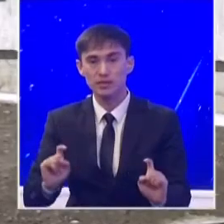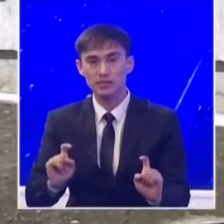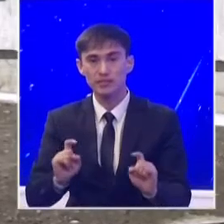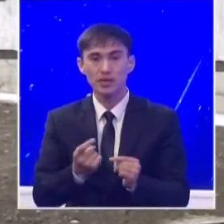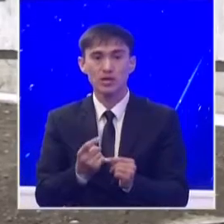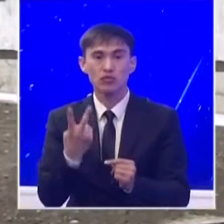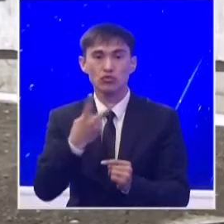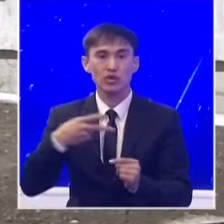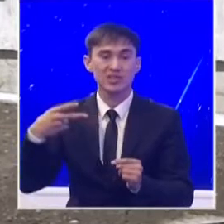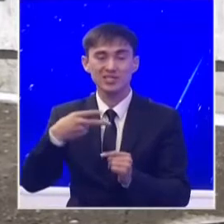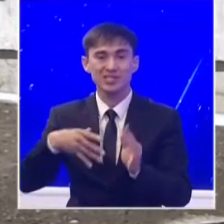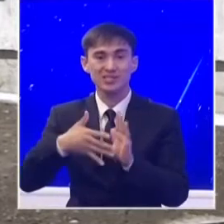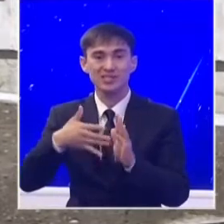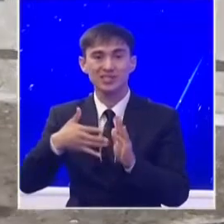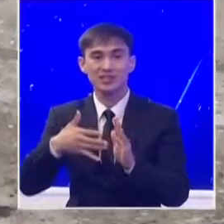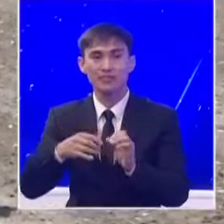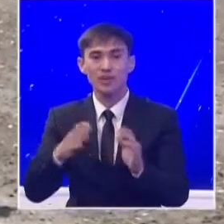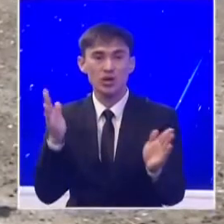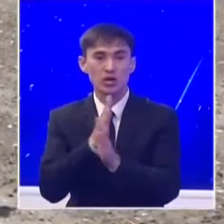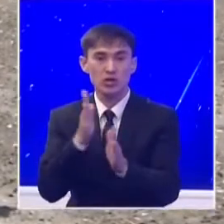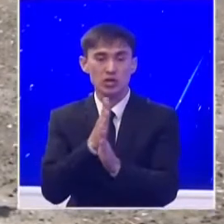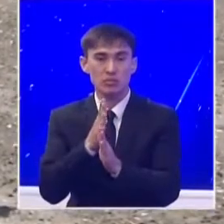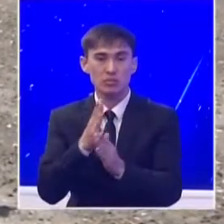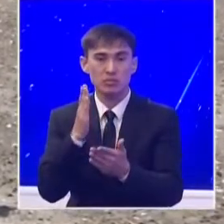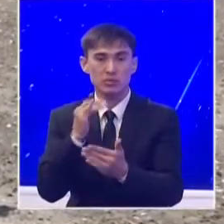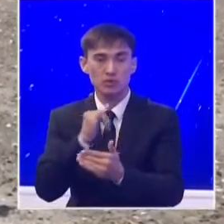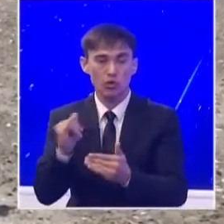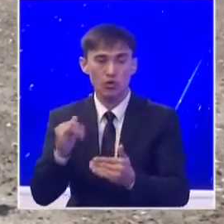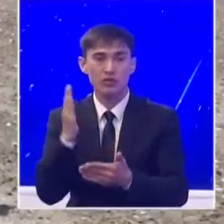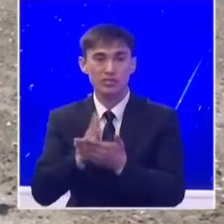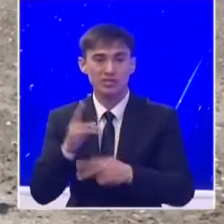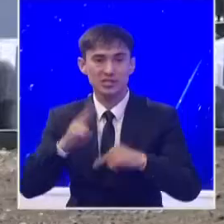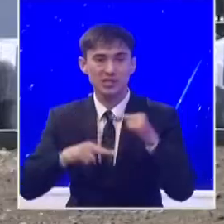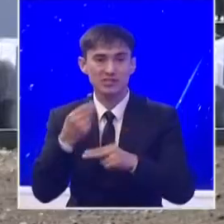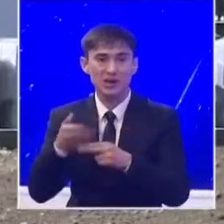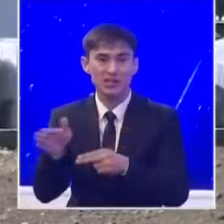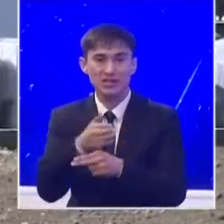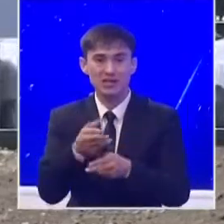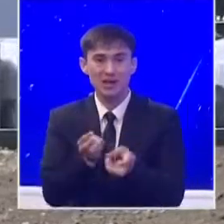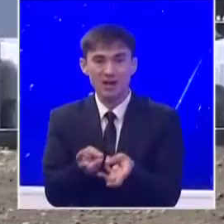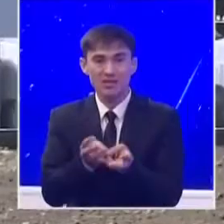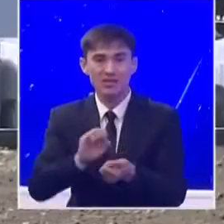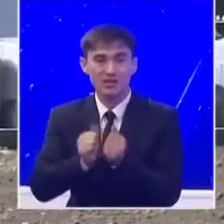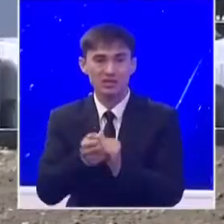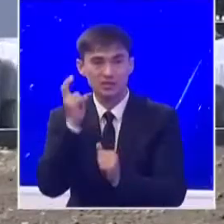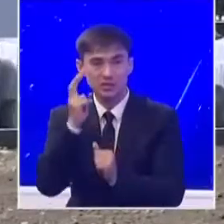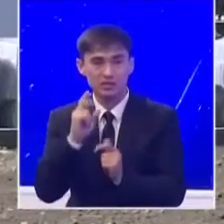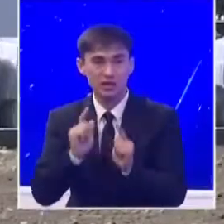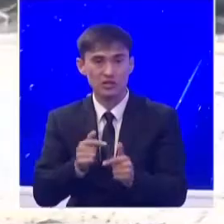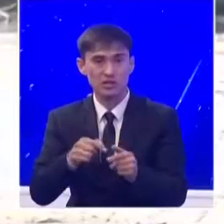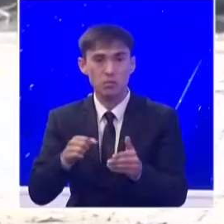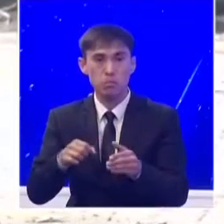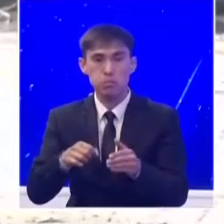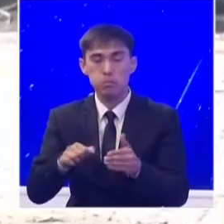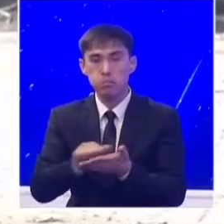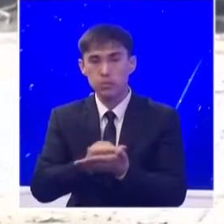двухэтажное здание из-за сурового климата предусматривает и строительство отдельных котельной на твердом топливе согласно паспорта